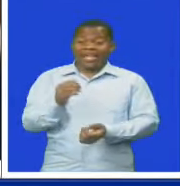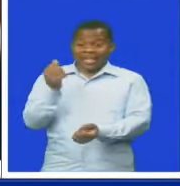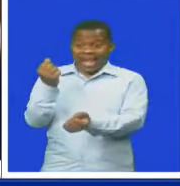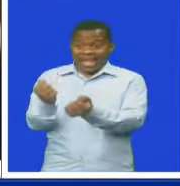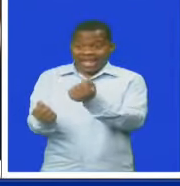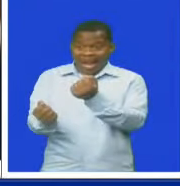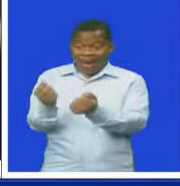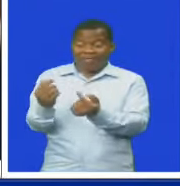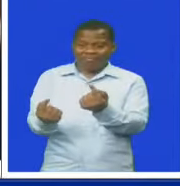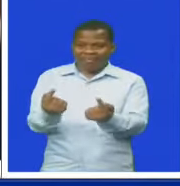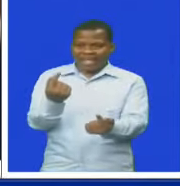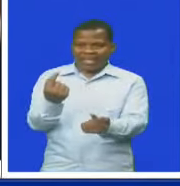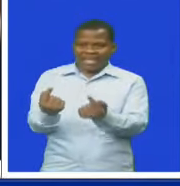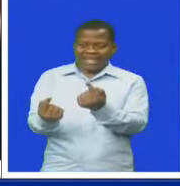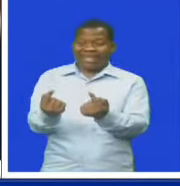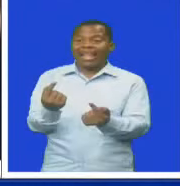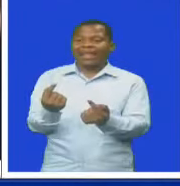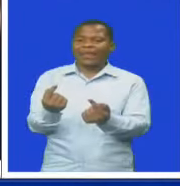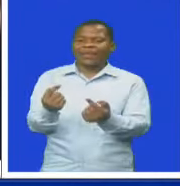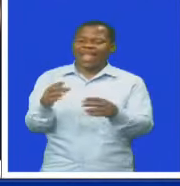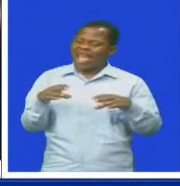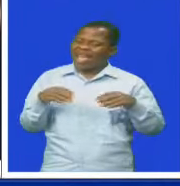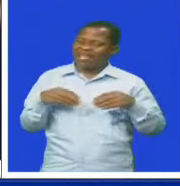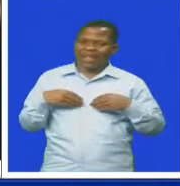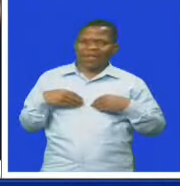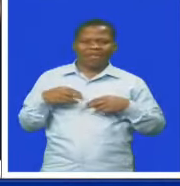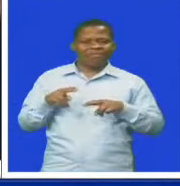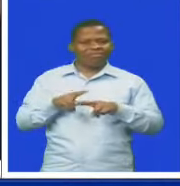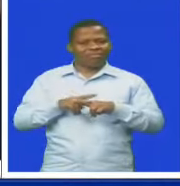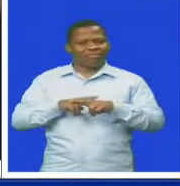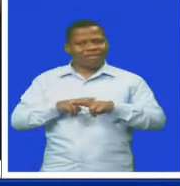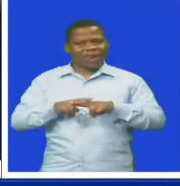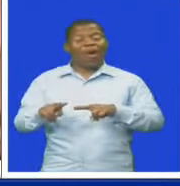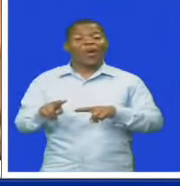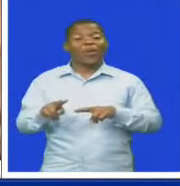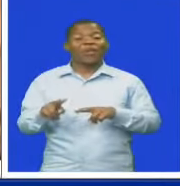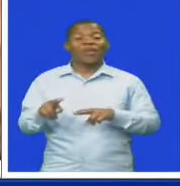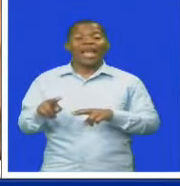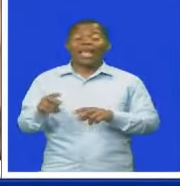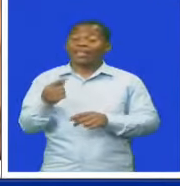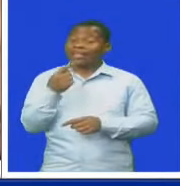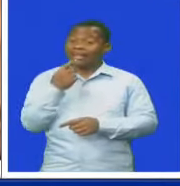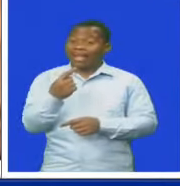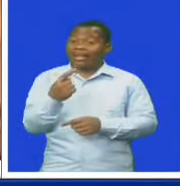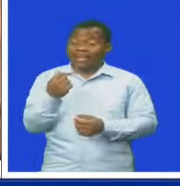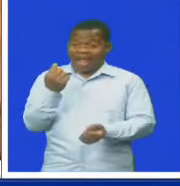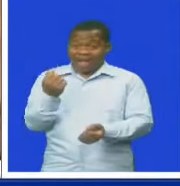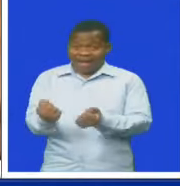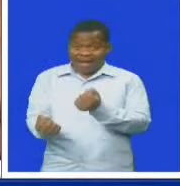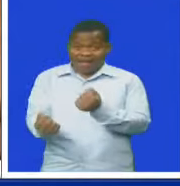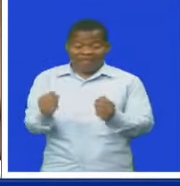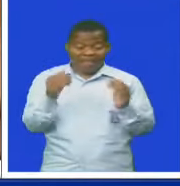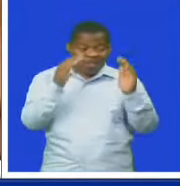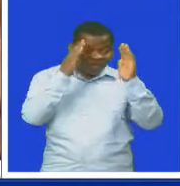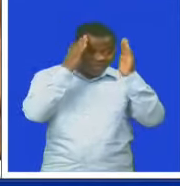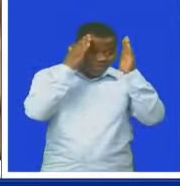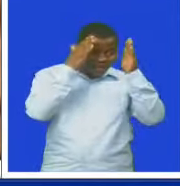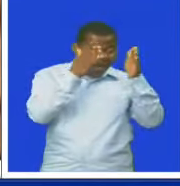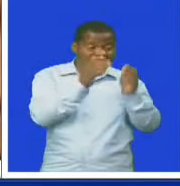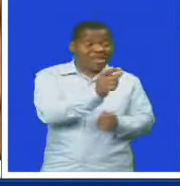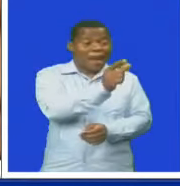kakhulu emajaji ngekuthi asebentela umuntu munye ababeki itifiso tesive embili baphula netifungo tabo njengebamfu